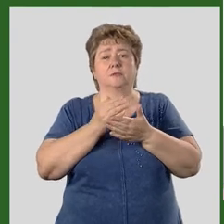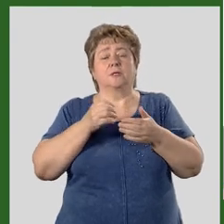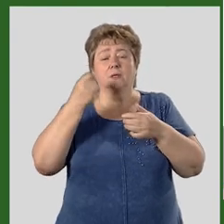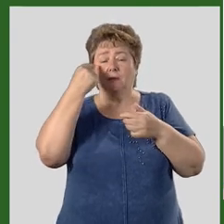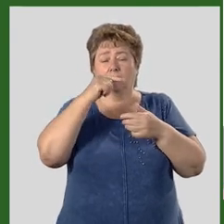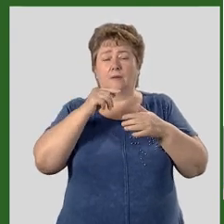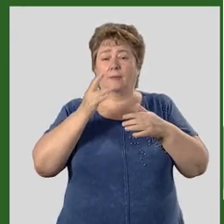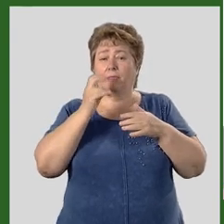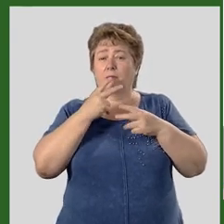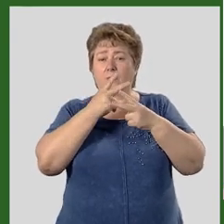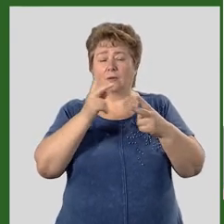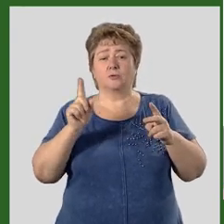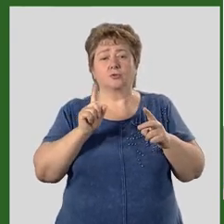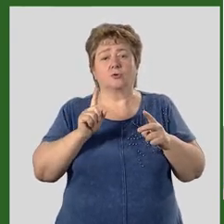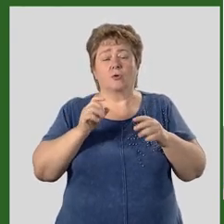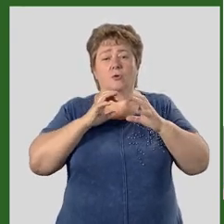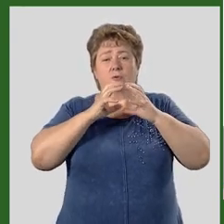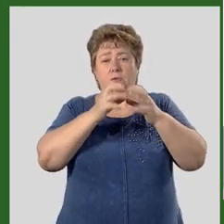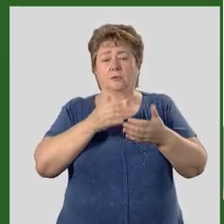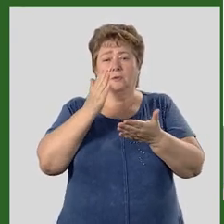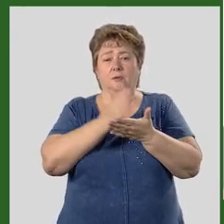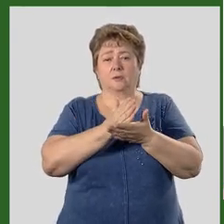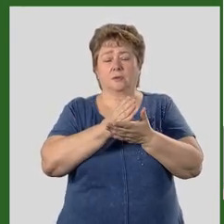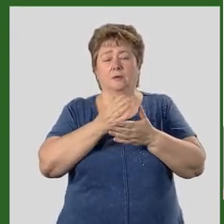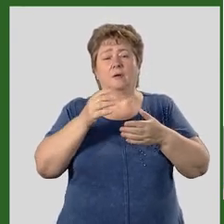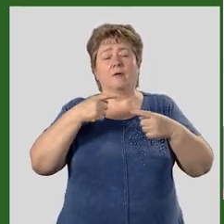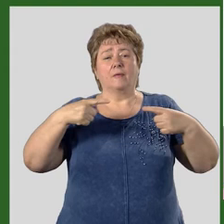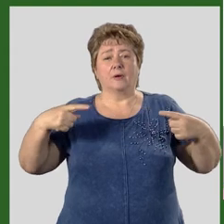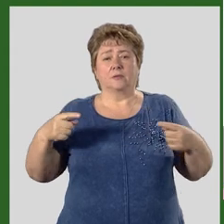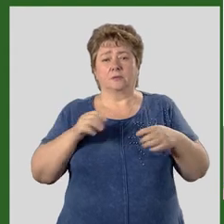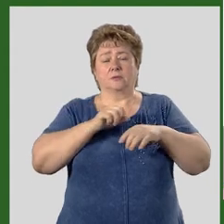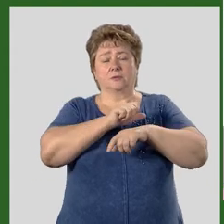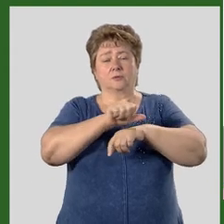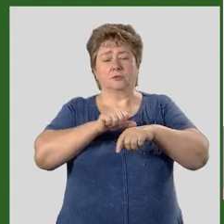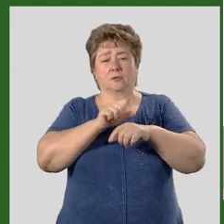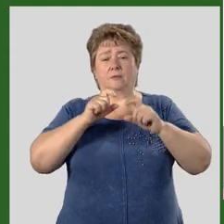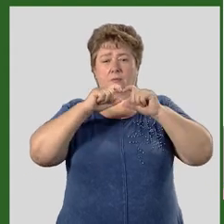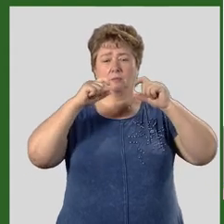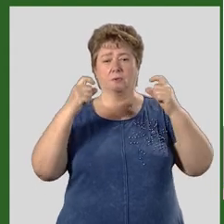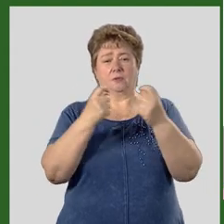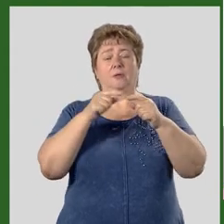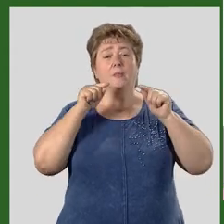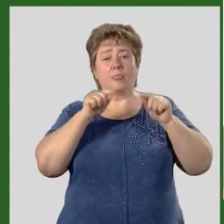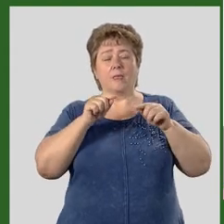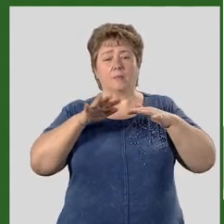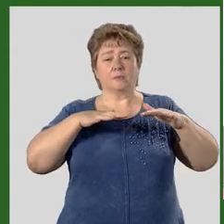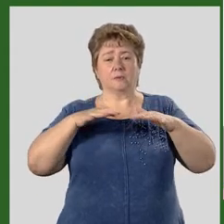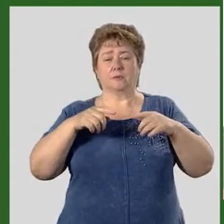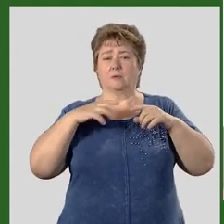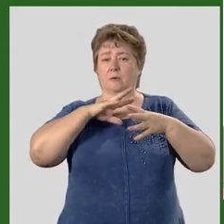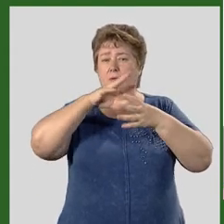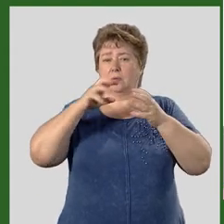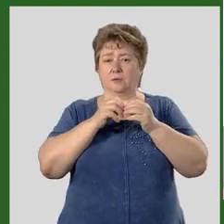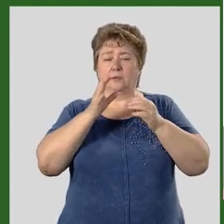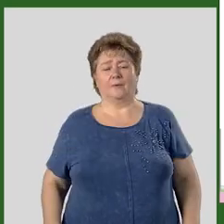Китай, несмотря на то, что страна расположена в нескольких часовых поясах. Там действует